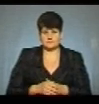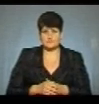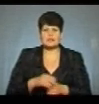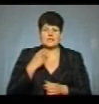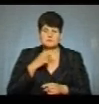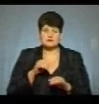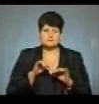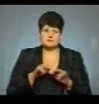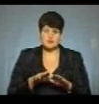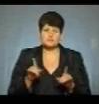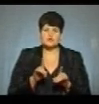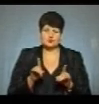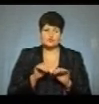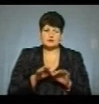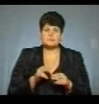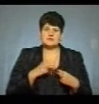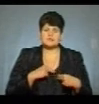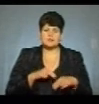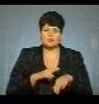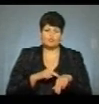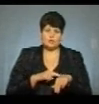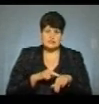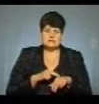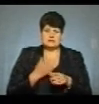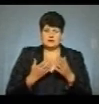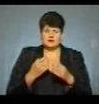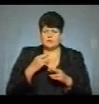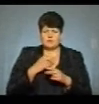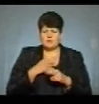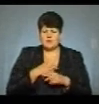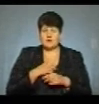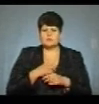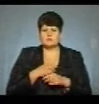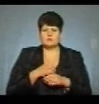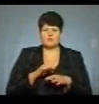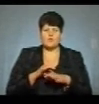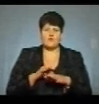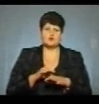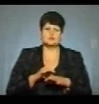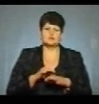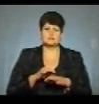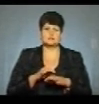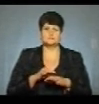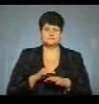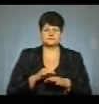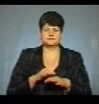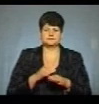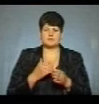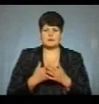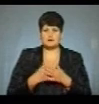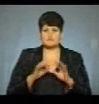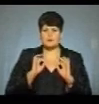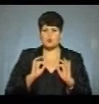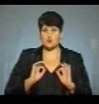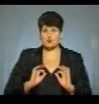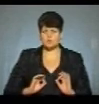кримінальне провадження щодо дій працівників поліції, якщо не помиляюсь, проводилось, напевно,